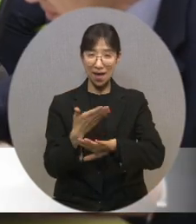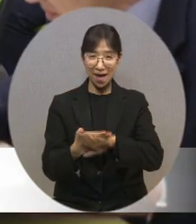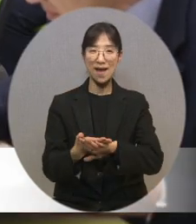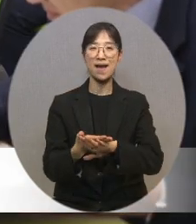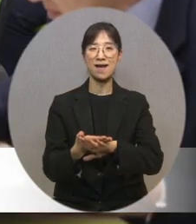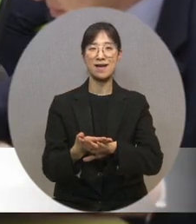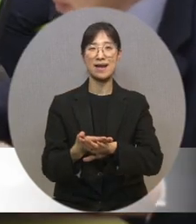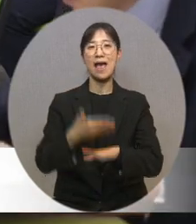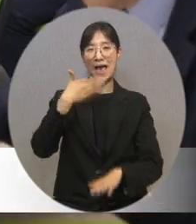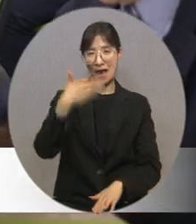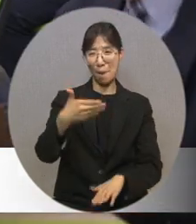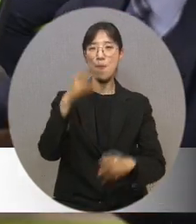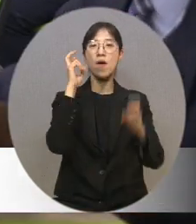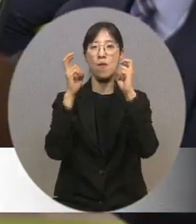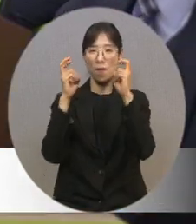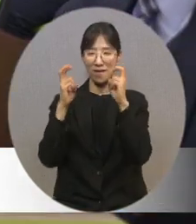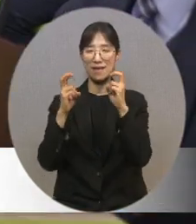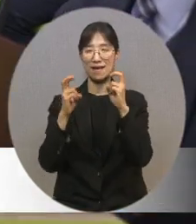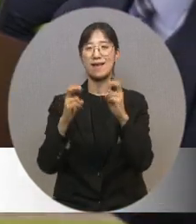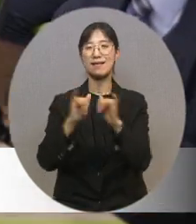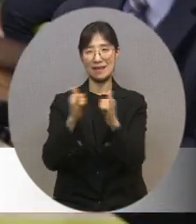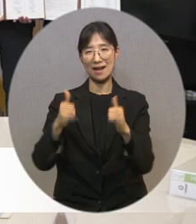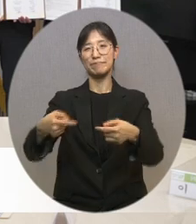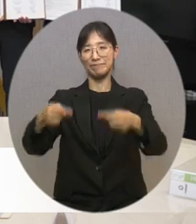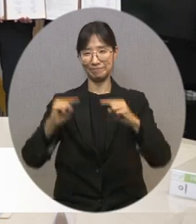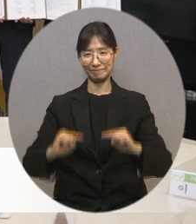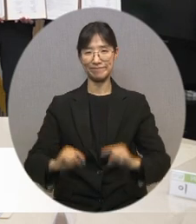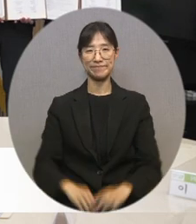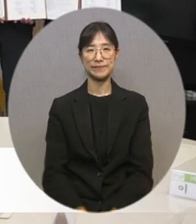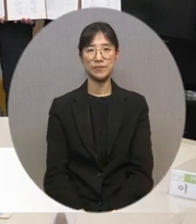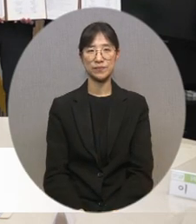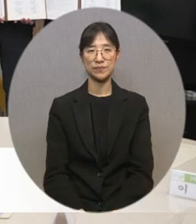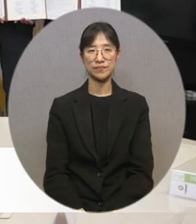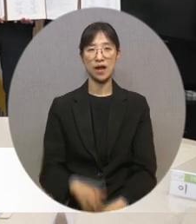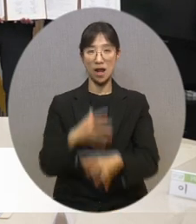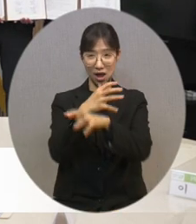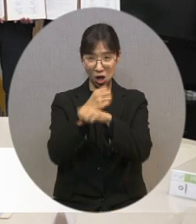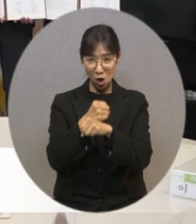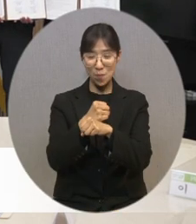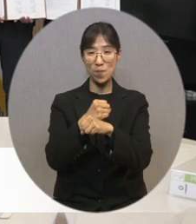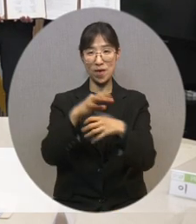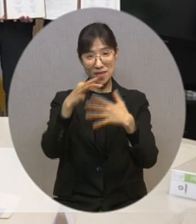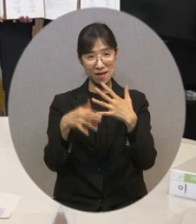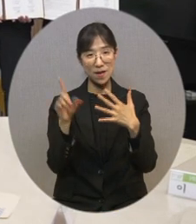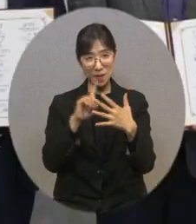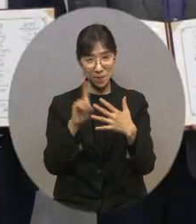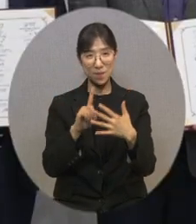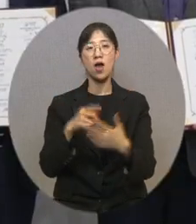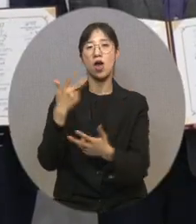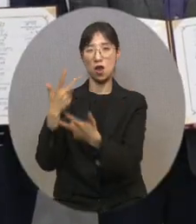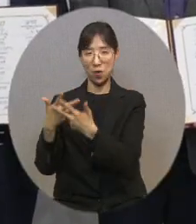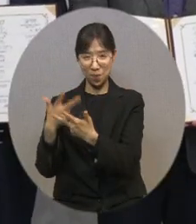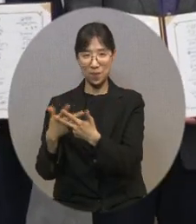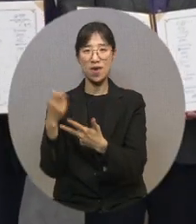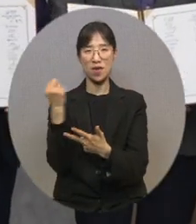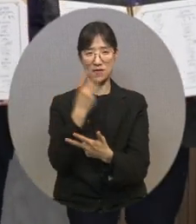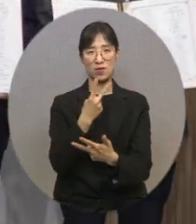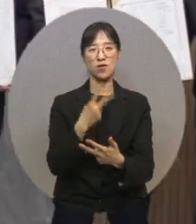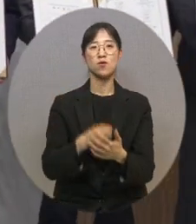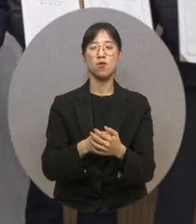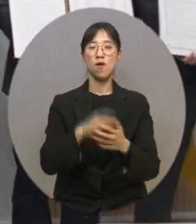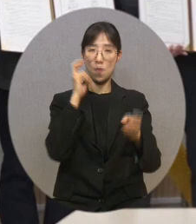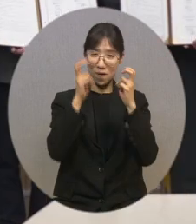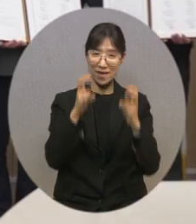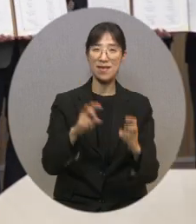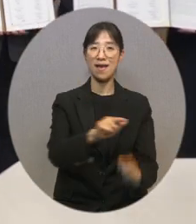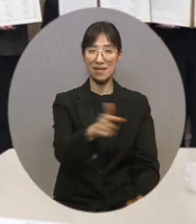비롯해 9개 시공사의 임원 등이 참석했습니다. 협약에 따라 대한전문건설협회 충청북도회와 각